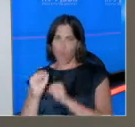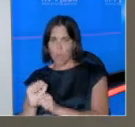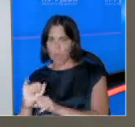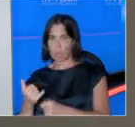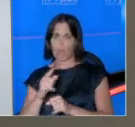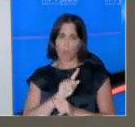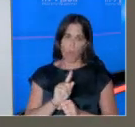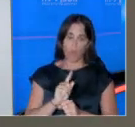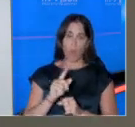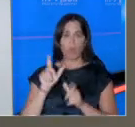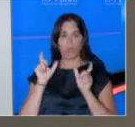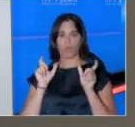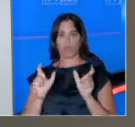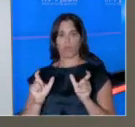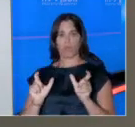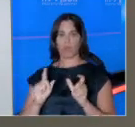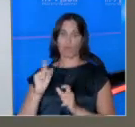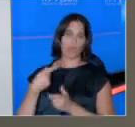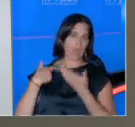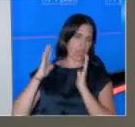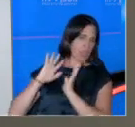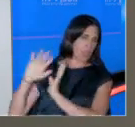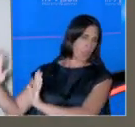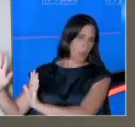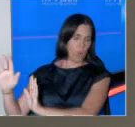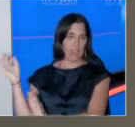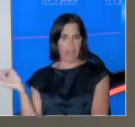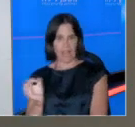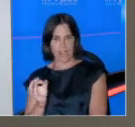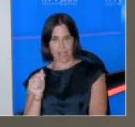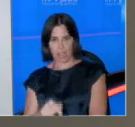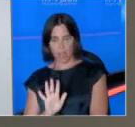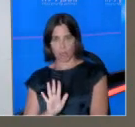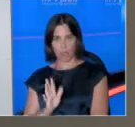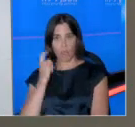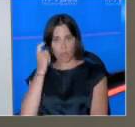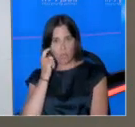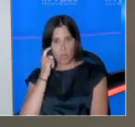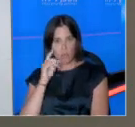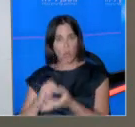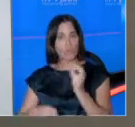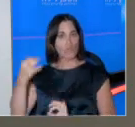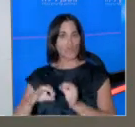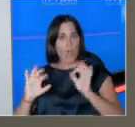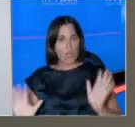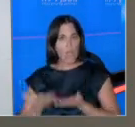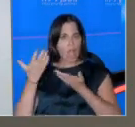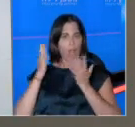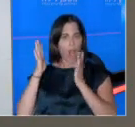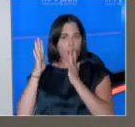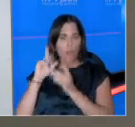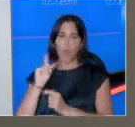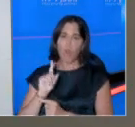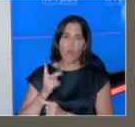אחר, לעמוד כגוף אחד ולדחות בשעת נפש את ההסתה הזו, ולדאוג להעמיד לדין מהיר וחמור